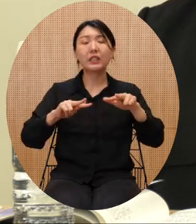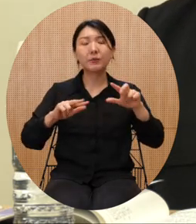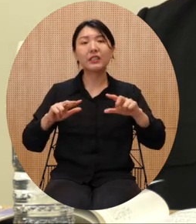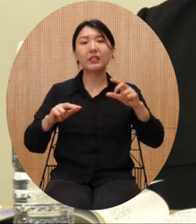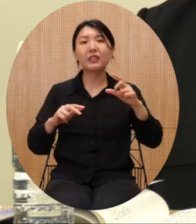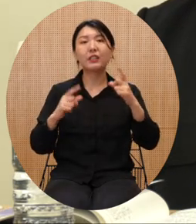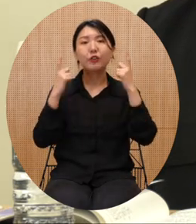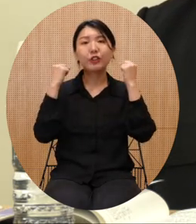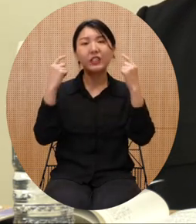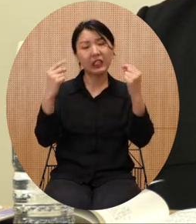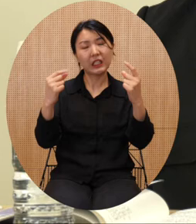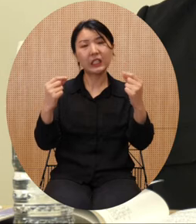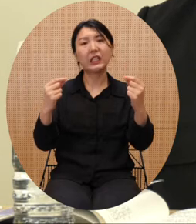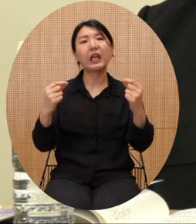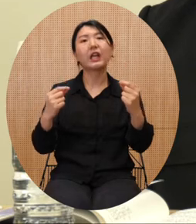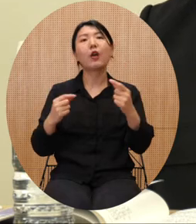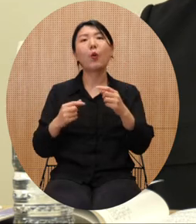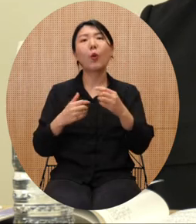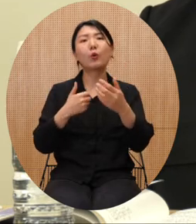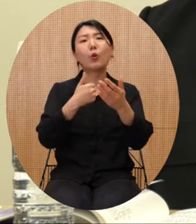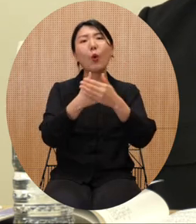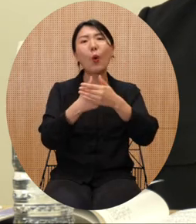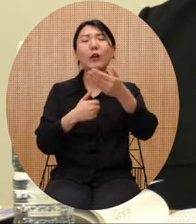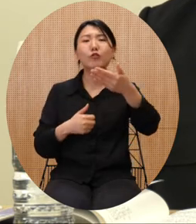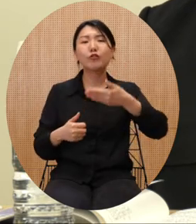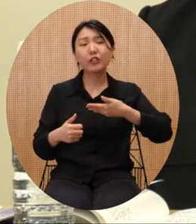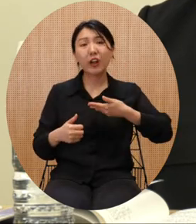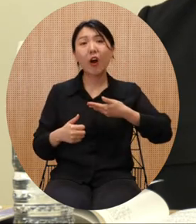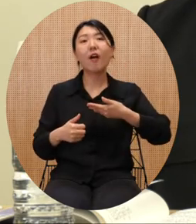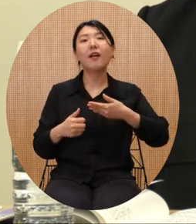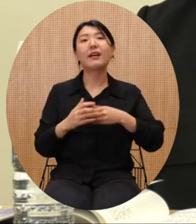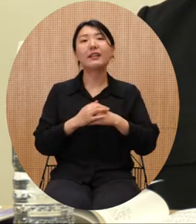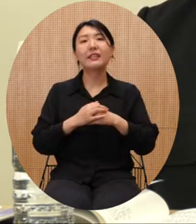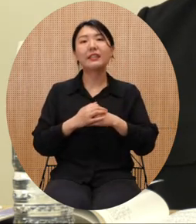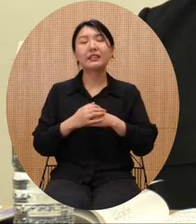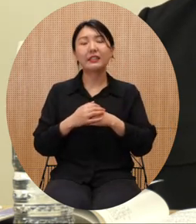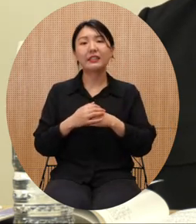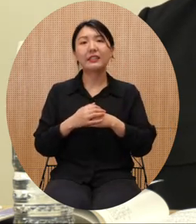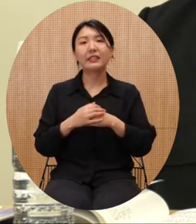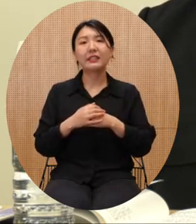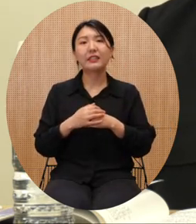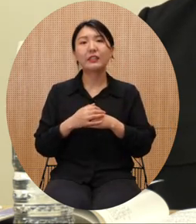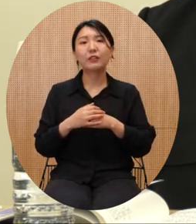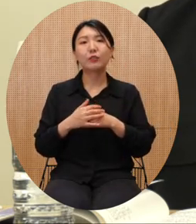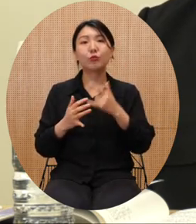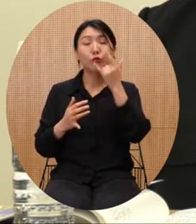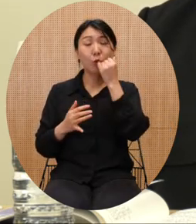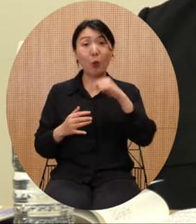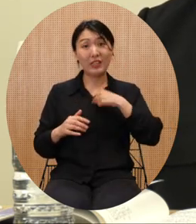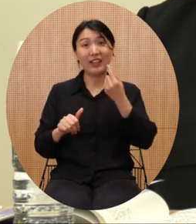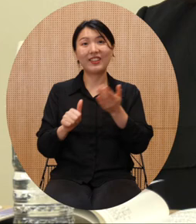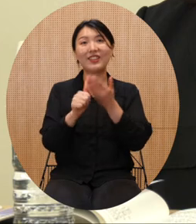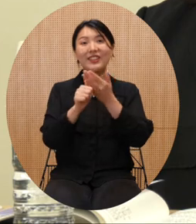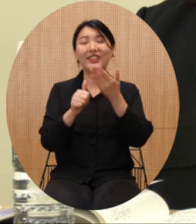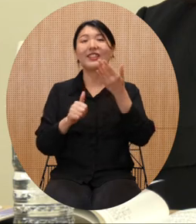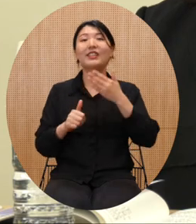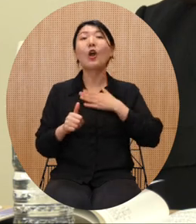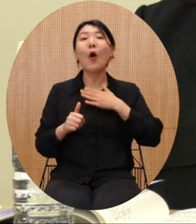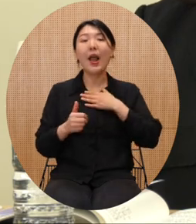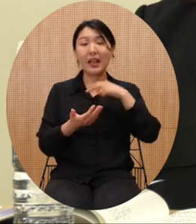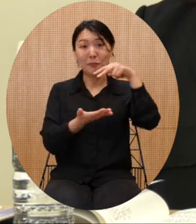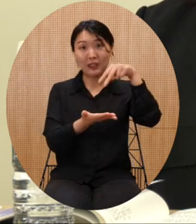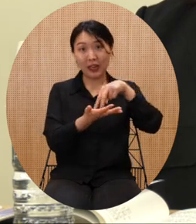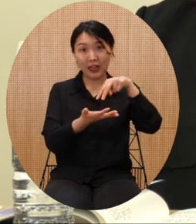좀 되게끔 도와주시는 것도 굉장히 저희 뭐 한부모 가족 및 이게 주거비를 지원받는